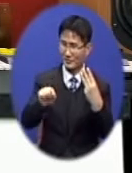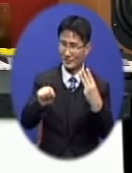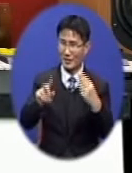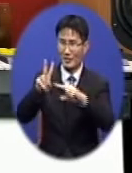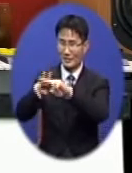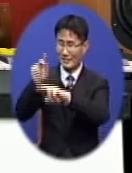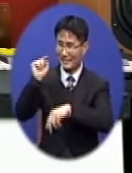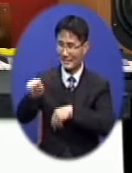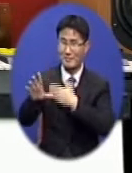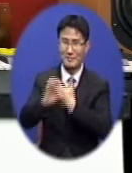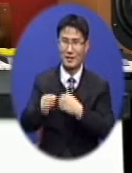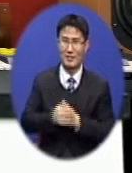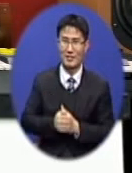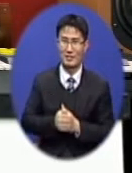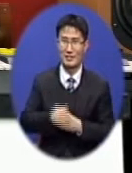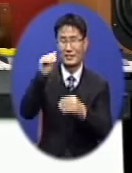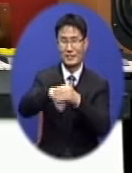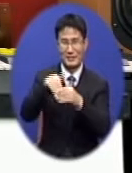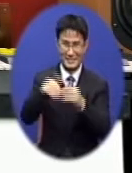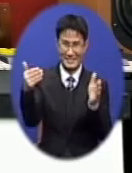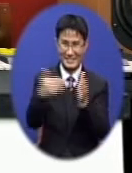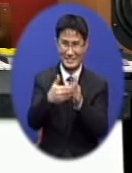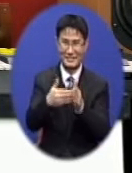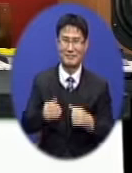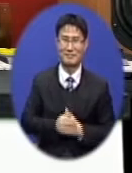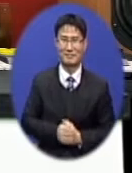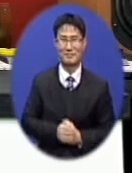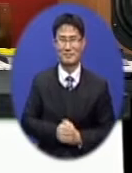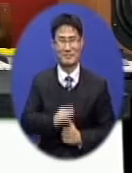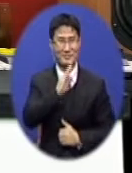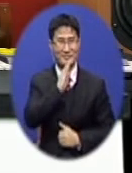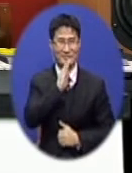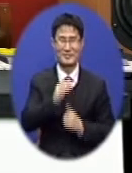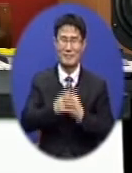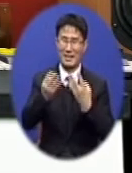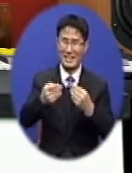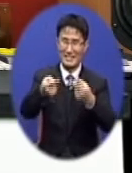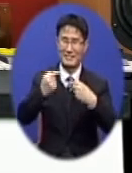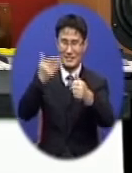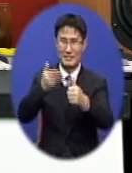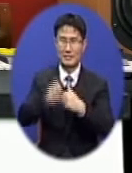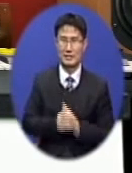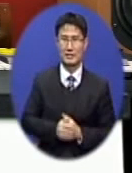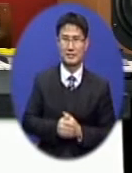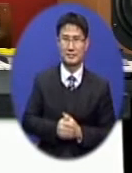우물정자 누르시면 시청자 투표가 완료됩니다. 네, 맞습니다. 네, 많은 참여